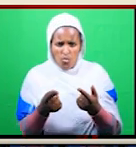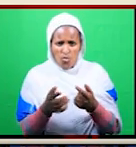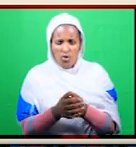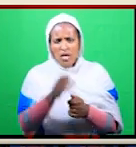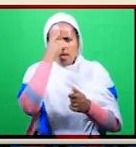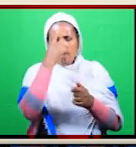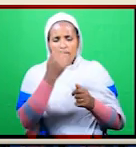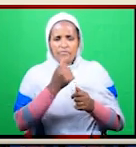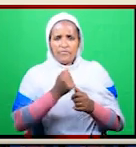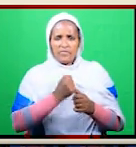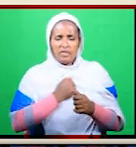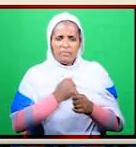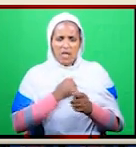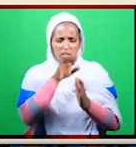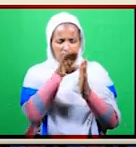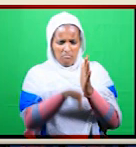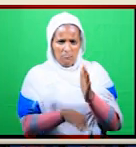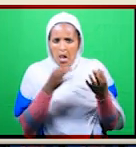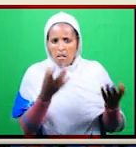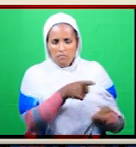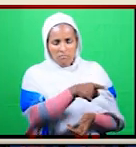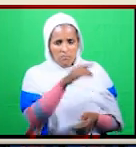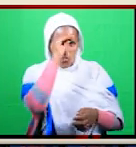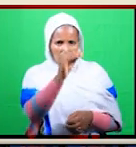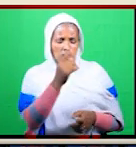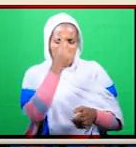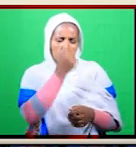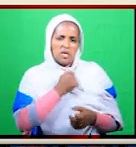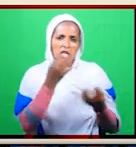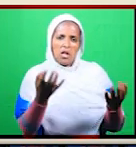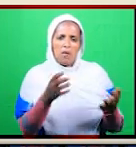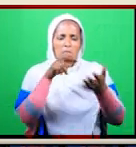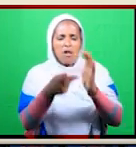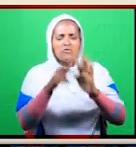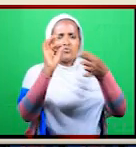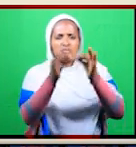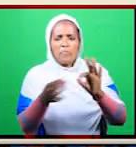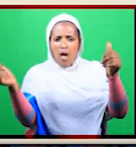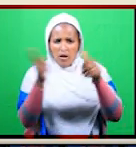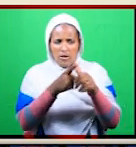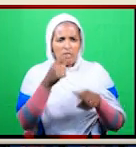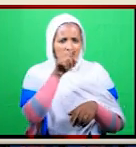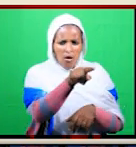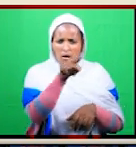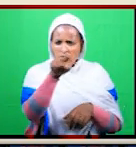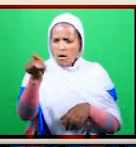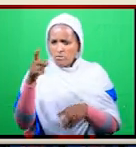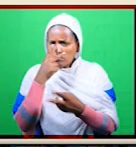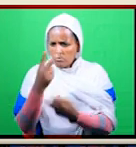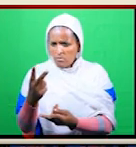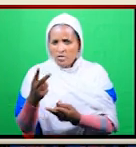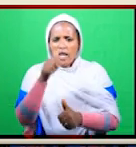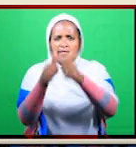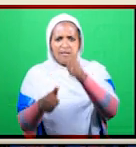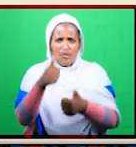ደግሞ እንደ ጠባይ ሆኗት ወይም ሆኖት ተሸክሜው ልኖርለት የምችለው ደግሞ